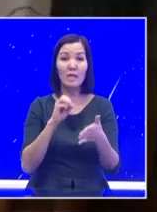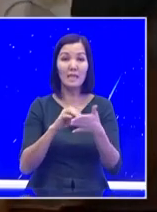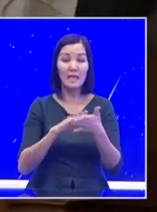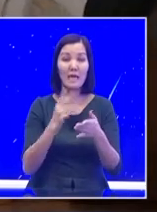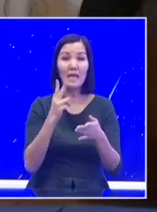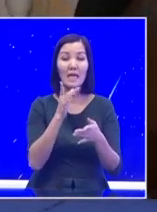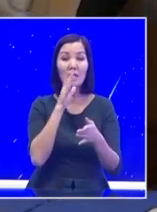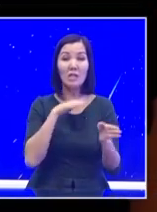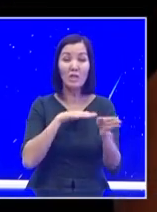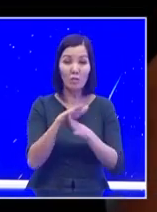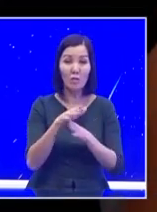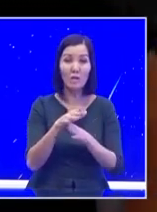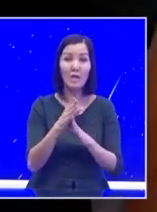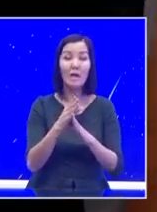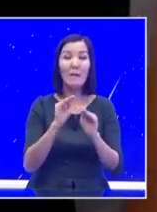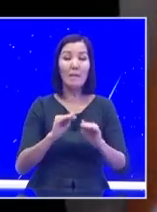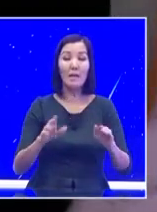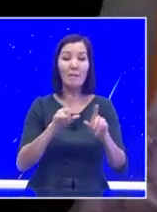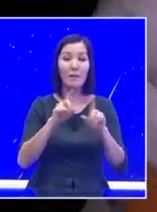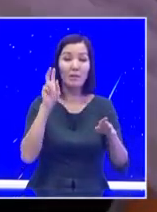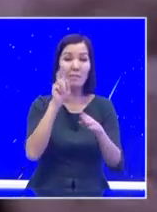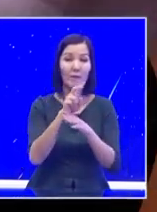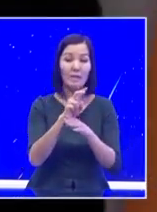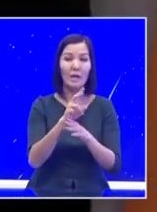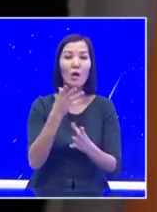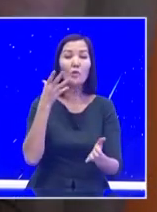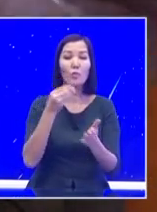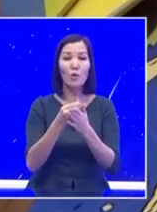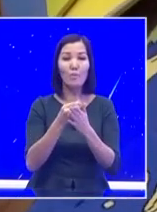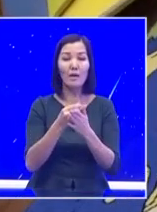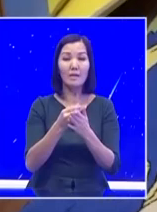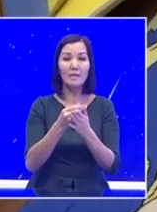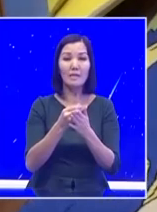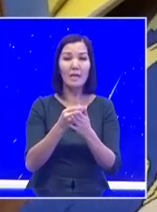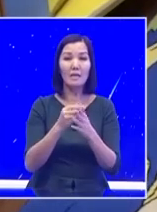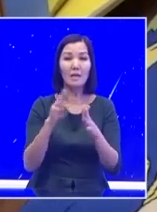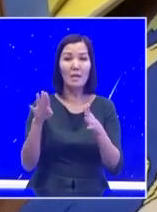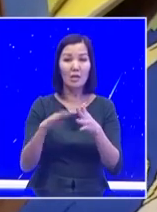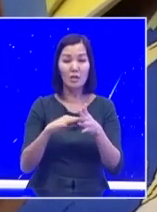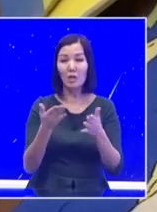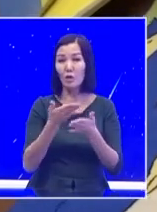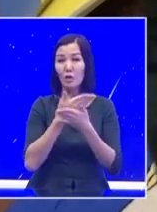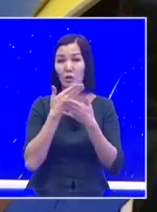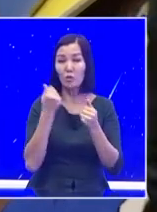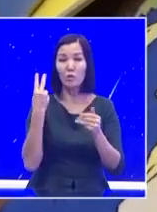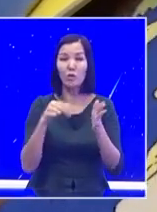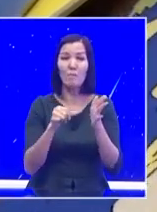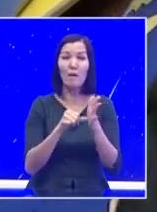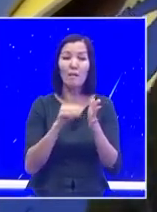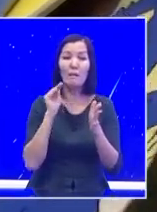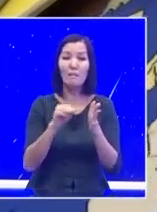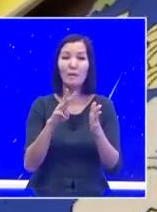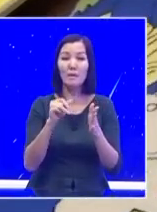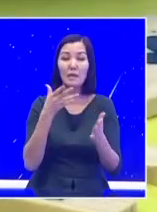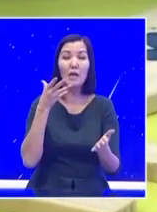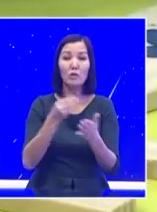толғанда кезектері жетіпті. Егіздер үшін балабақша төлемақысында жеңілдік жоқ. Бір жыл бойы екі қызы үшін 26 мың теңгеден аса қаржы